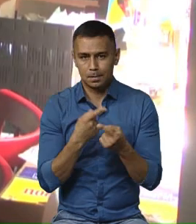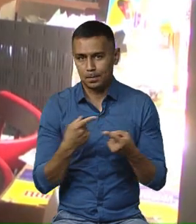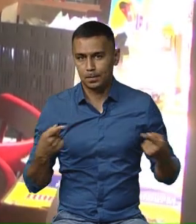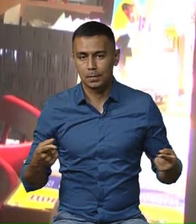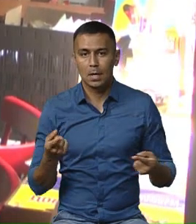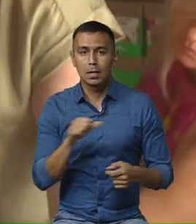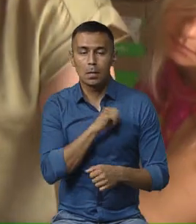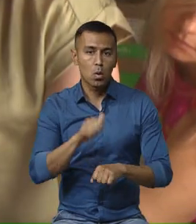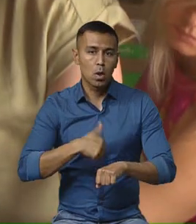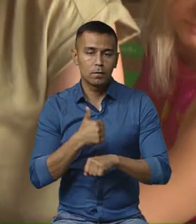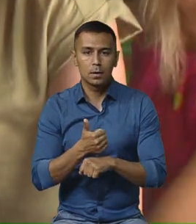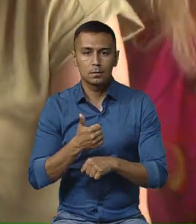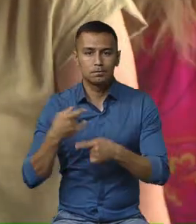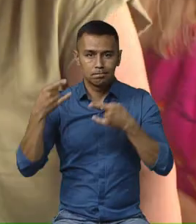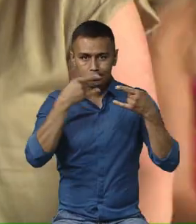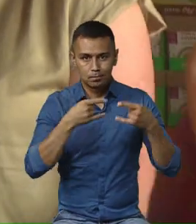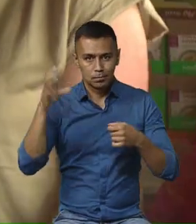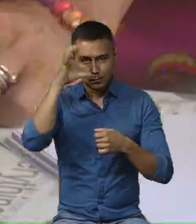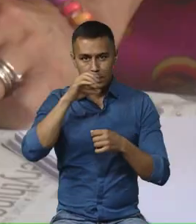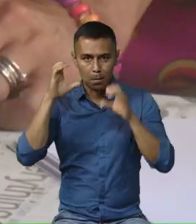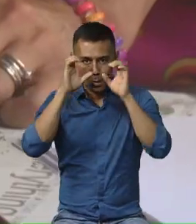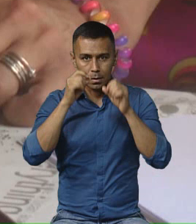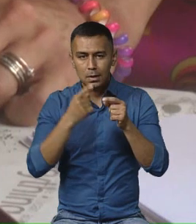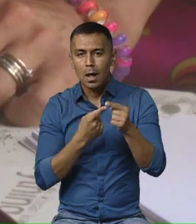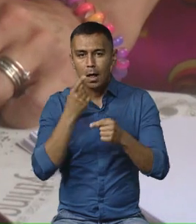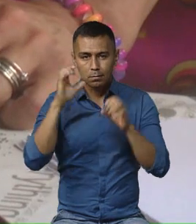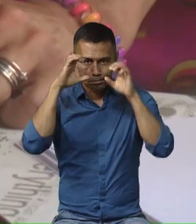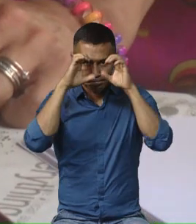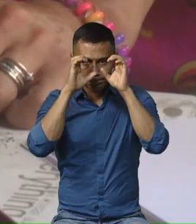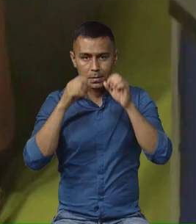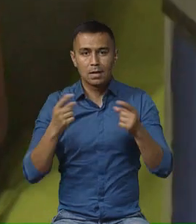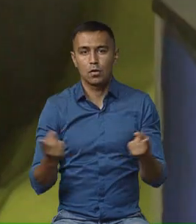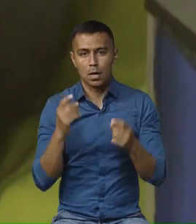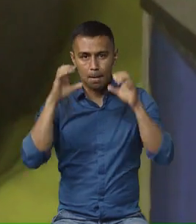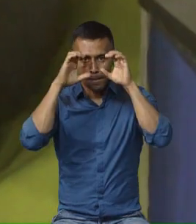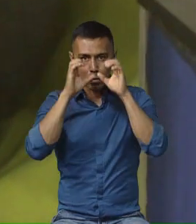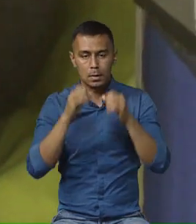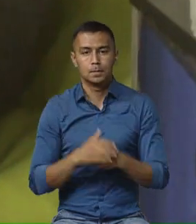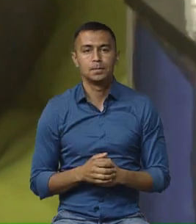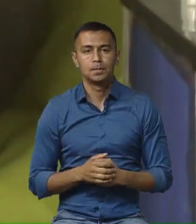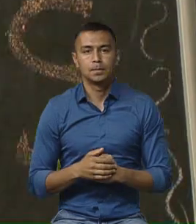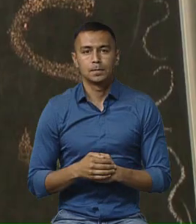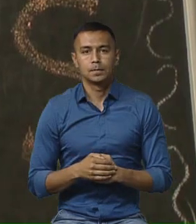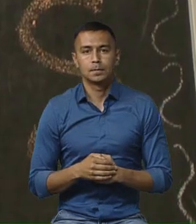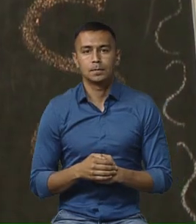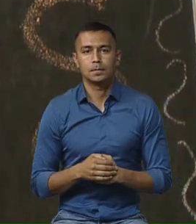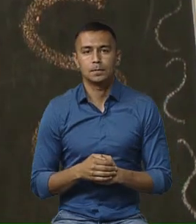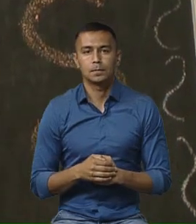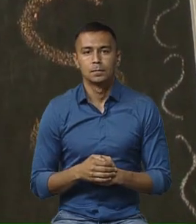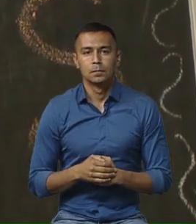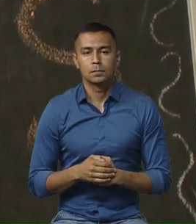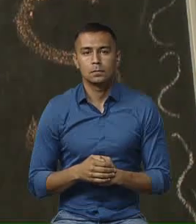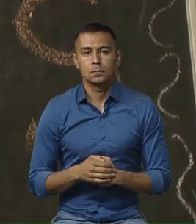Проте найголовніші – тепловізори, прибори нічного бачення, далекоміри та звичайні біноклі. Леся Боровець, Віктор Кривий. Новини на